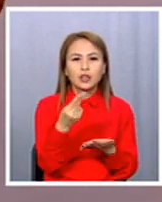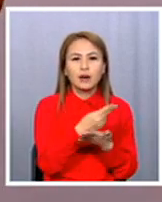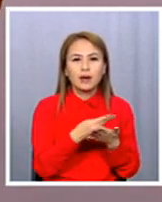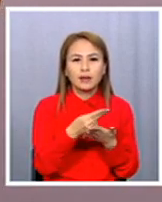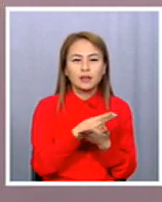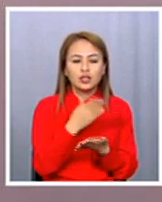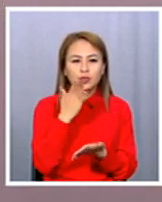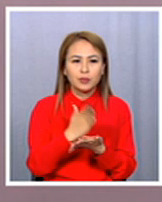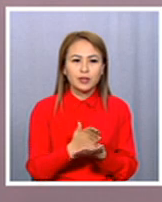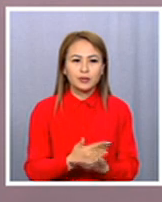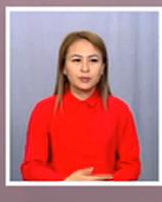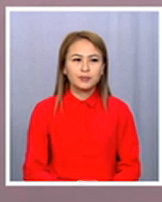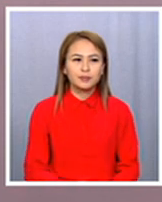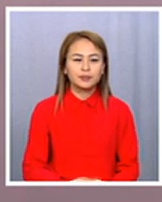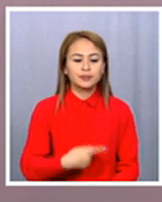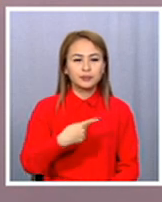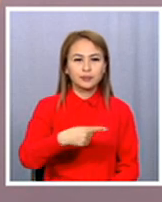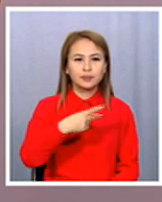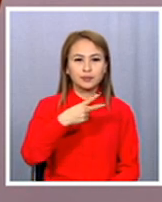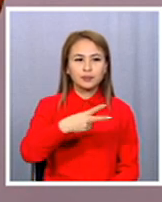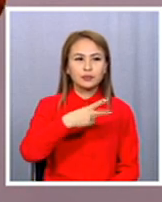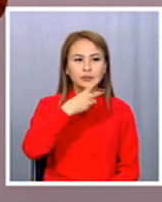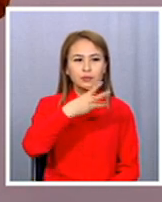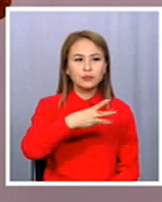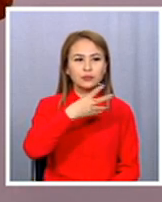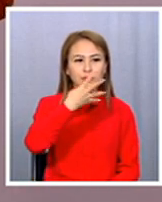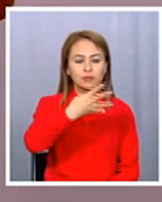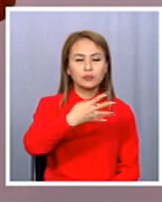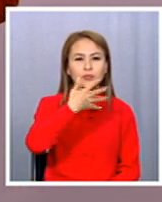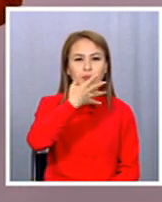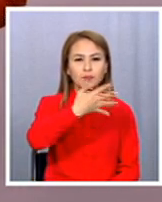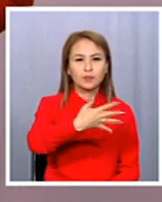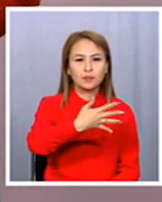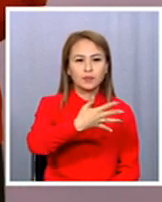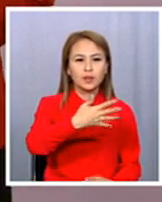Бірге санайық. 1, 2, 3, 4,